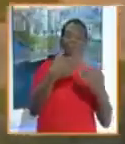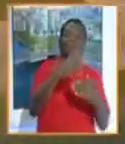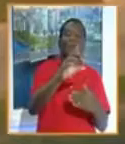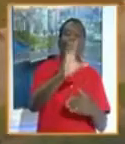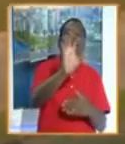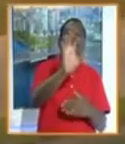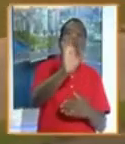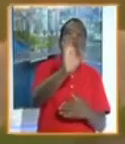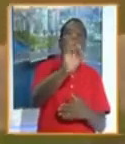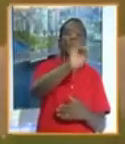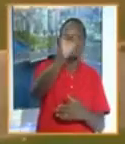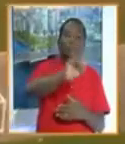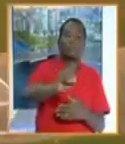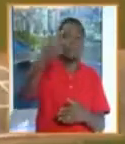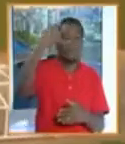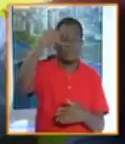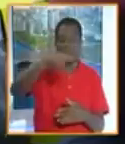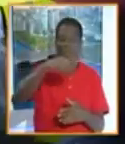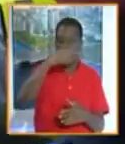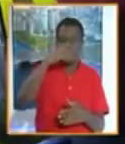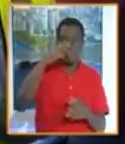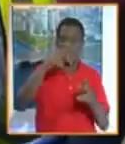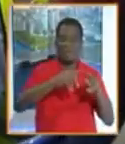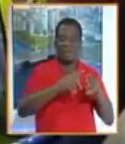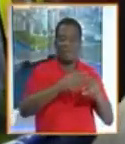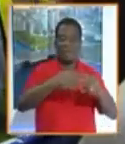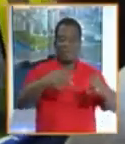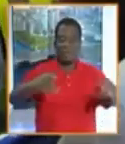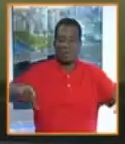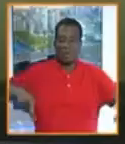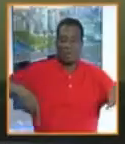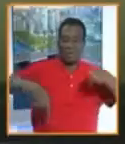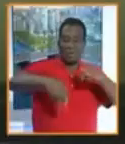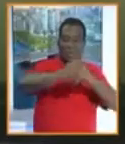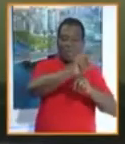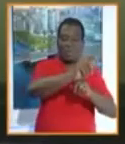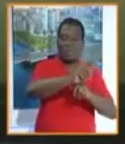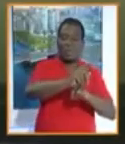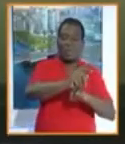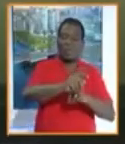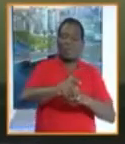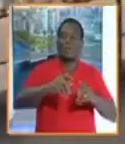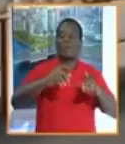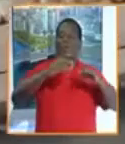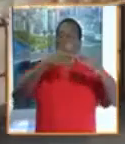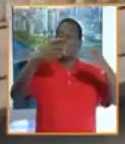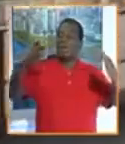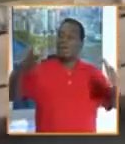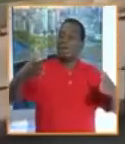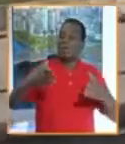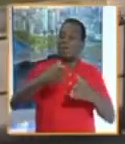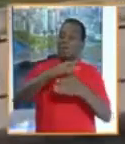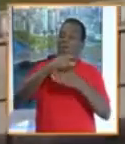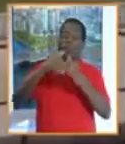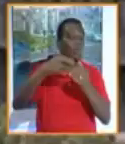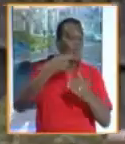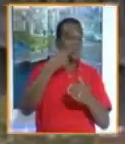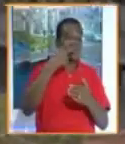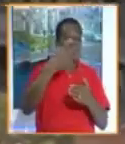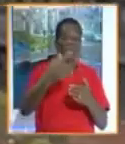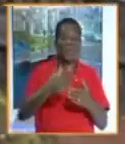pour les infrastructures est habilité à savoir le stade félix houphouët boigny le stade vélodrome le stade robert champroux